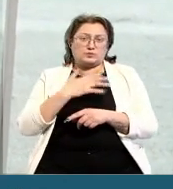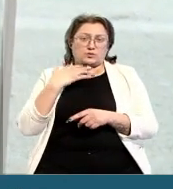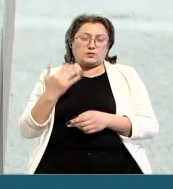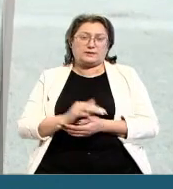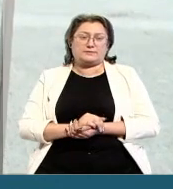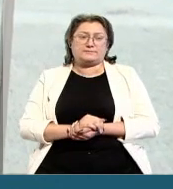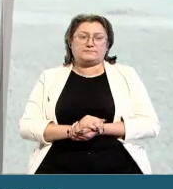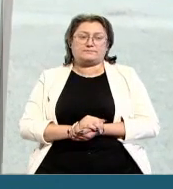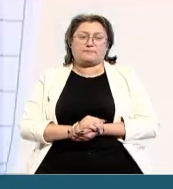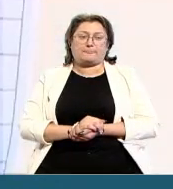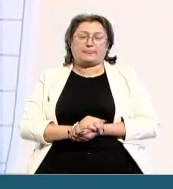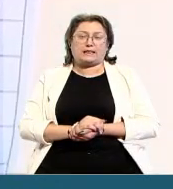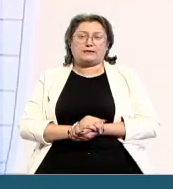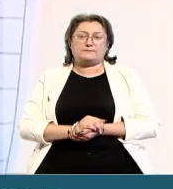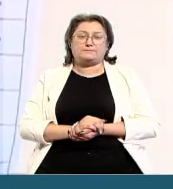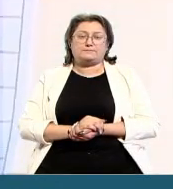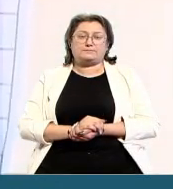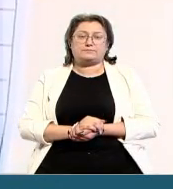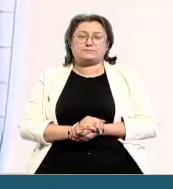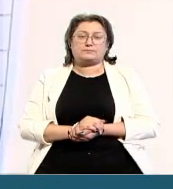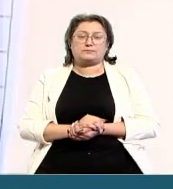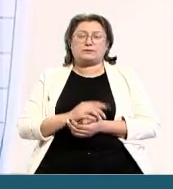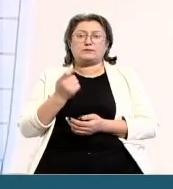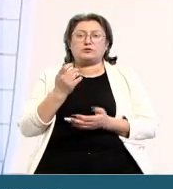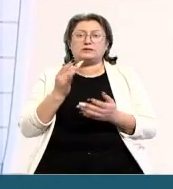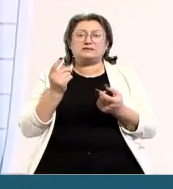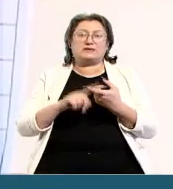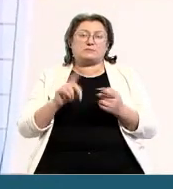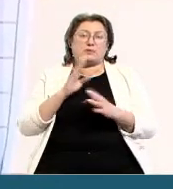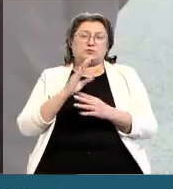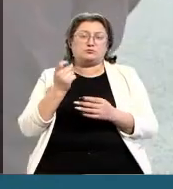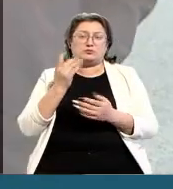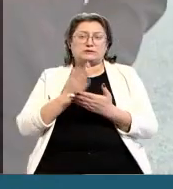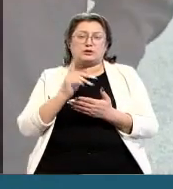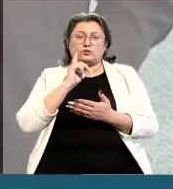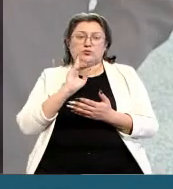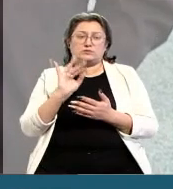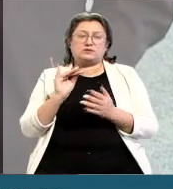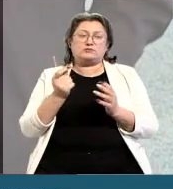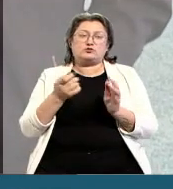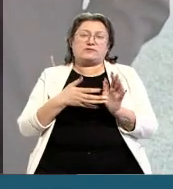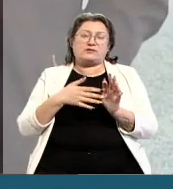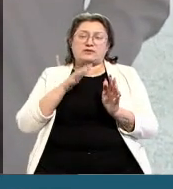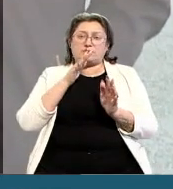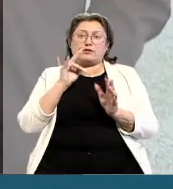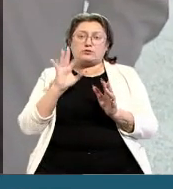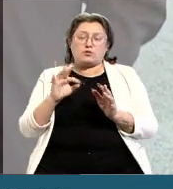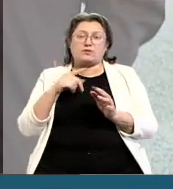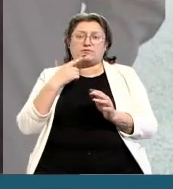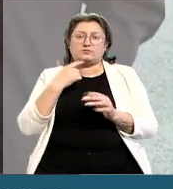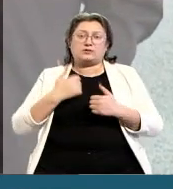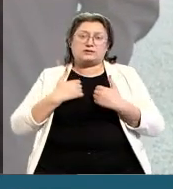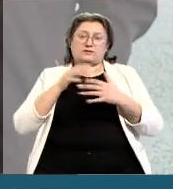әсерін тигізеді. Осы айдағы ауа райы біраз қолайсыздықтар тудырған болатын. Бірақ уақыттың тапшылығын ескерген серіктестік